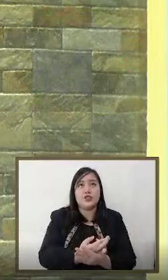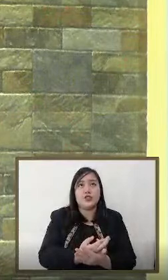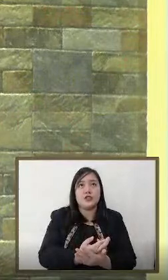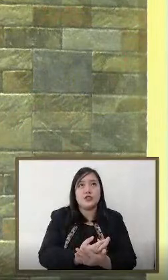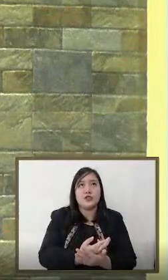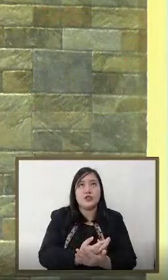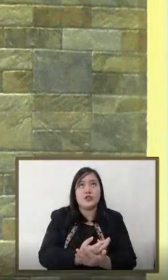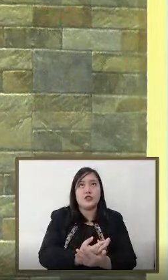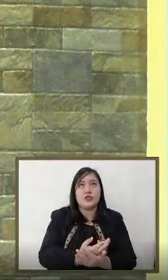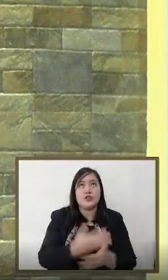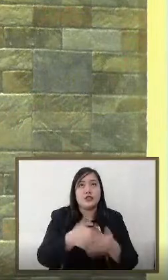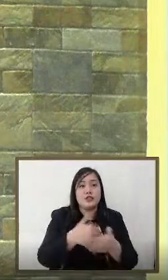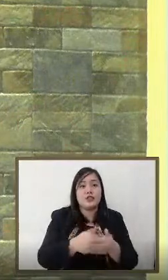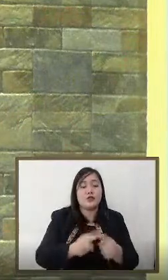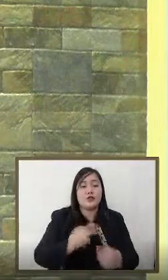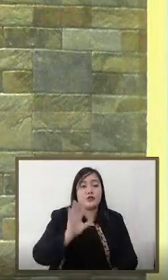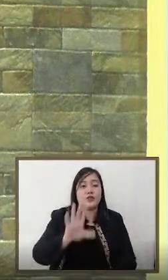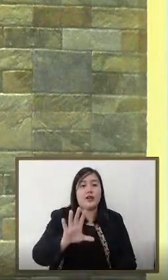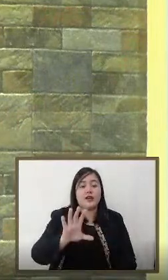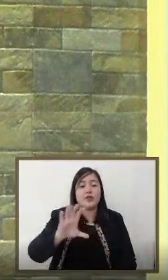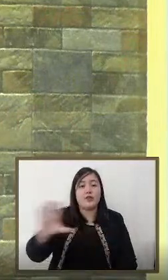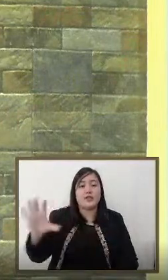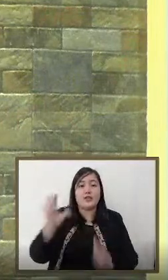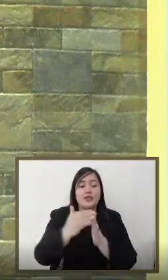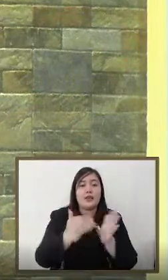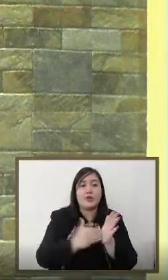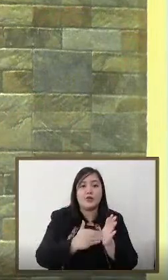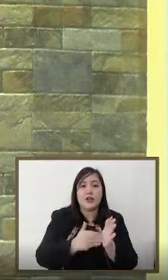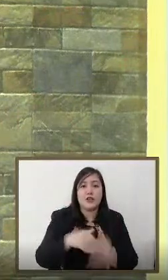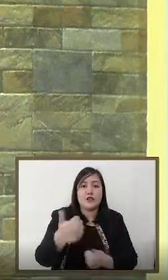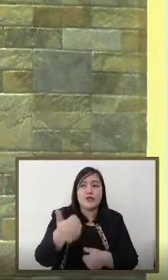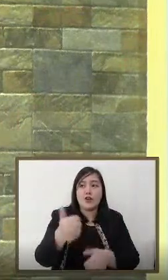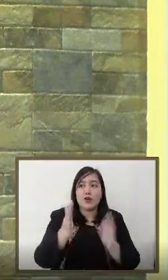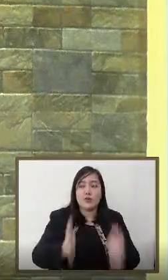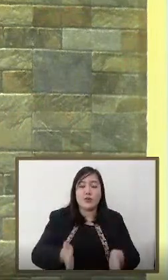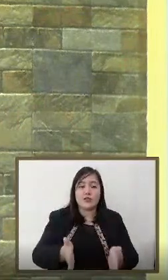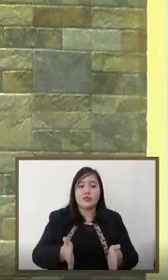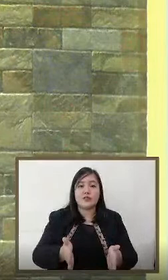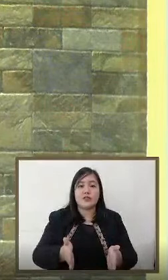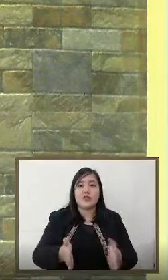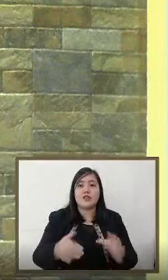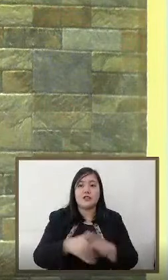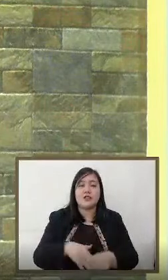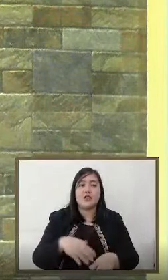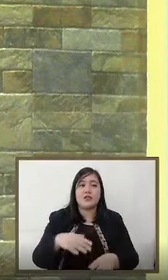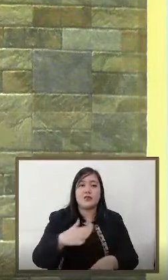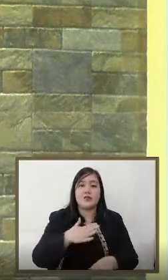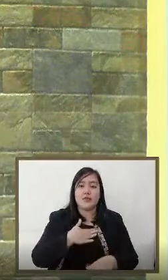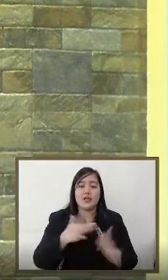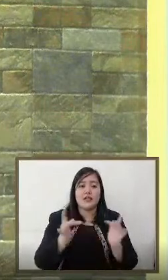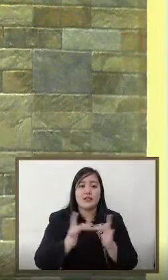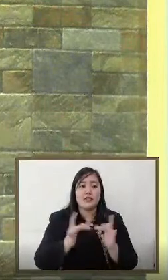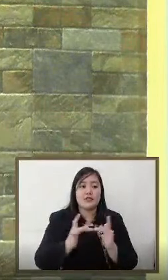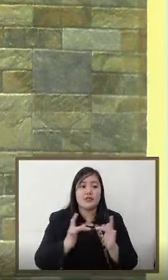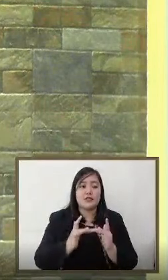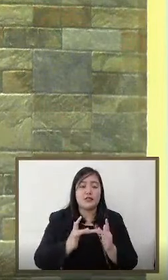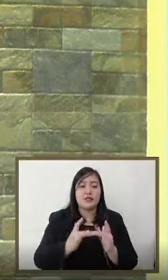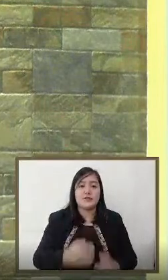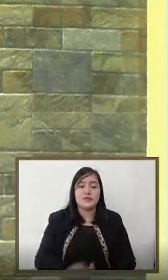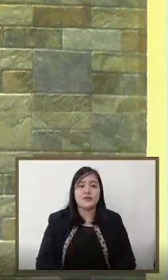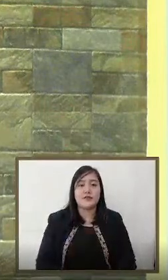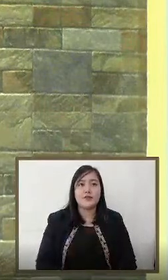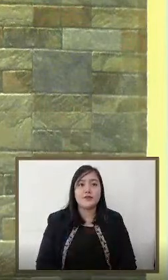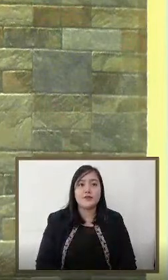ko malaman ng mga tao na merong church dito sa Pilipinas na may ganun kasarap na mga preachings, ganun kasarap